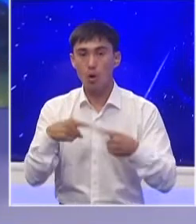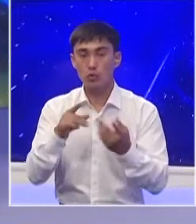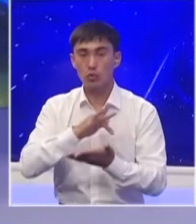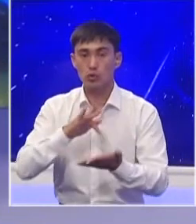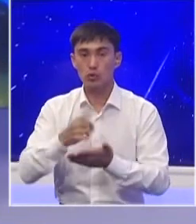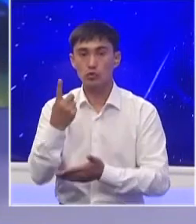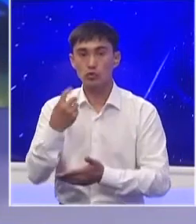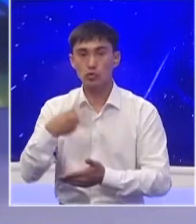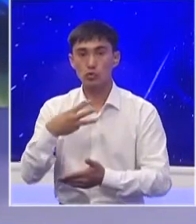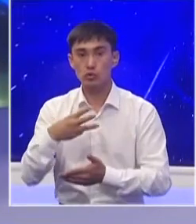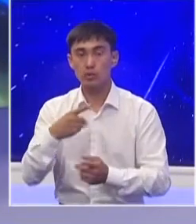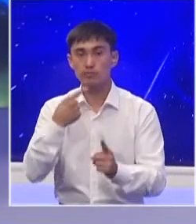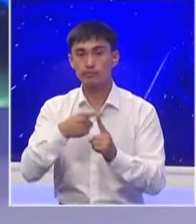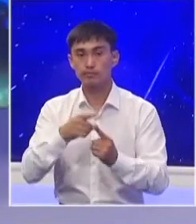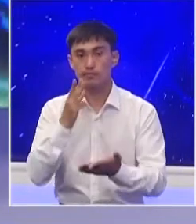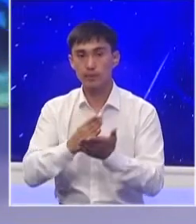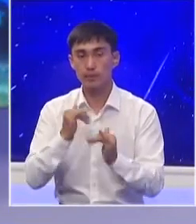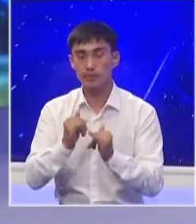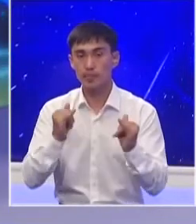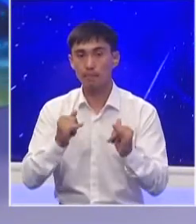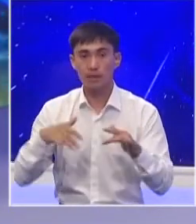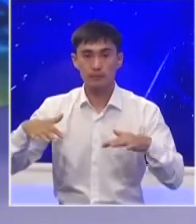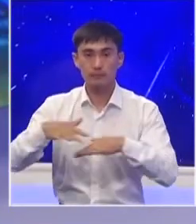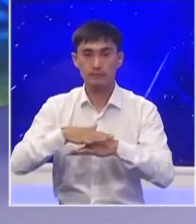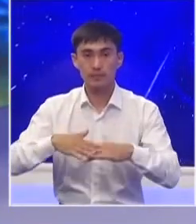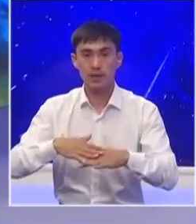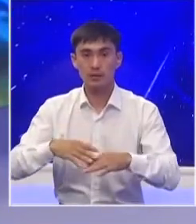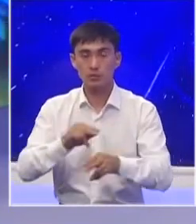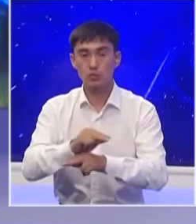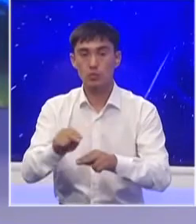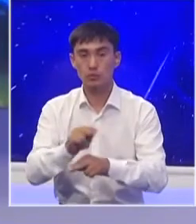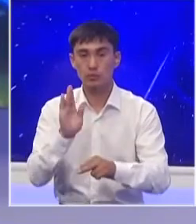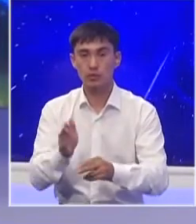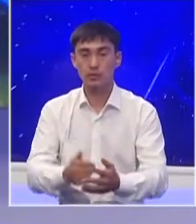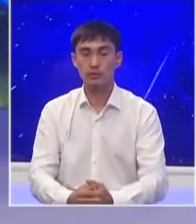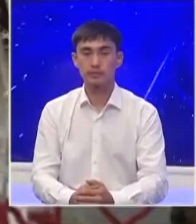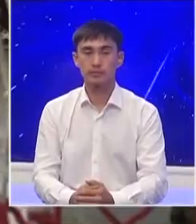жетті. Қазір бұл ұйым еліміздің түкпір-түкпірінен келген азаматтарды оңалтып жатыр.